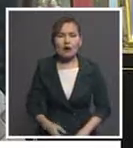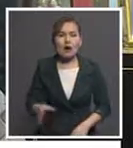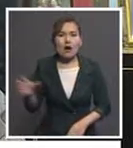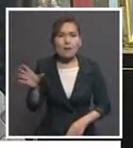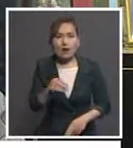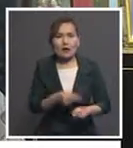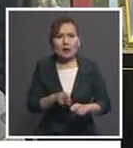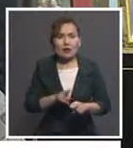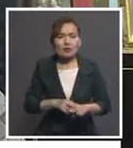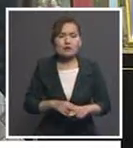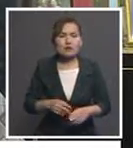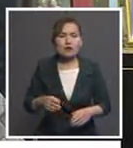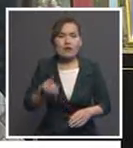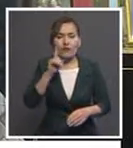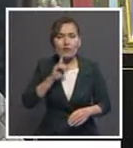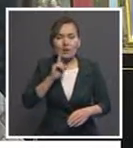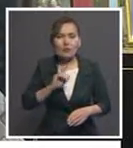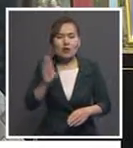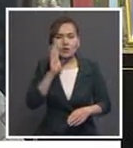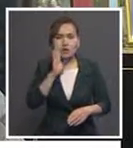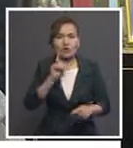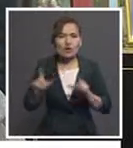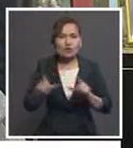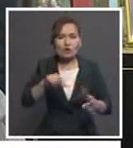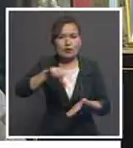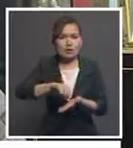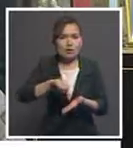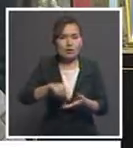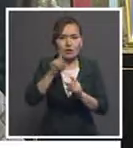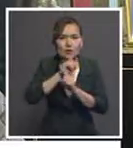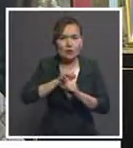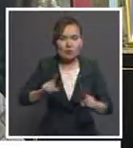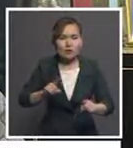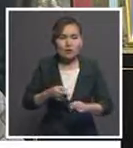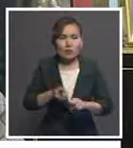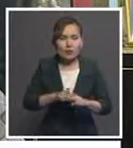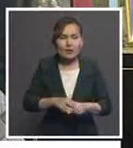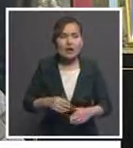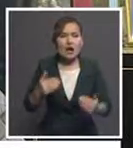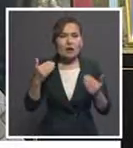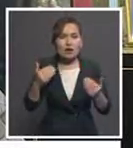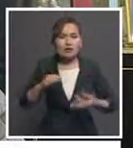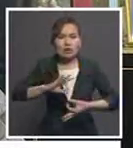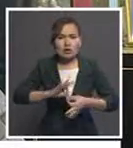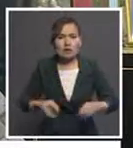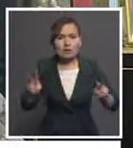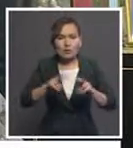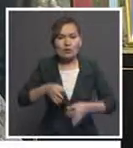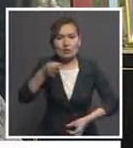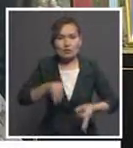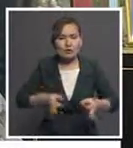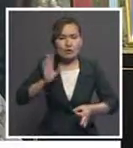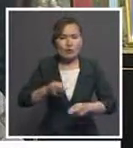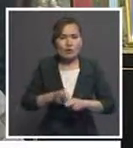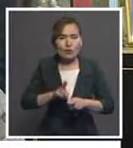барлық түрінен шеттетілді. Яғни ол жаттықтырушы ретінде де, кеңесші ретінде де жарыстарға қатыса алмайды. Тіпті біреумен еріп баруға да тыйым салынған. Оған